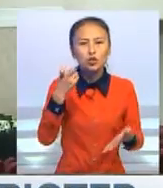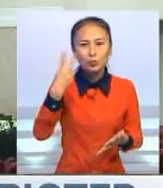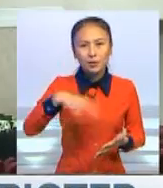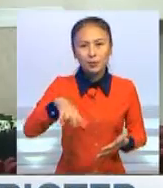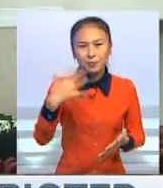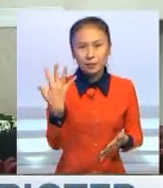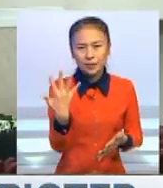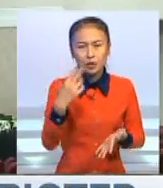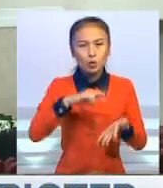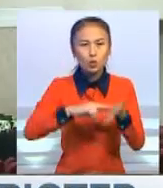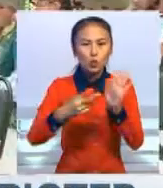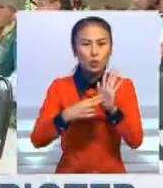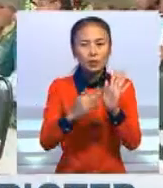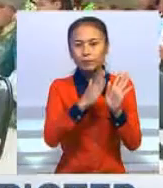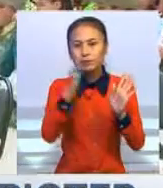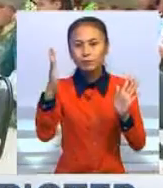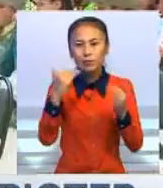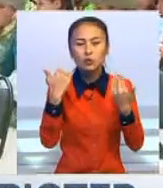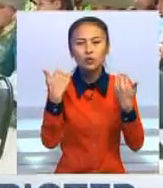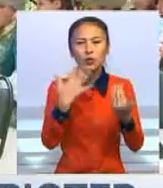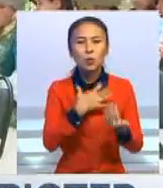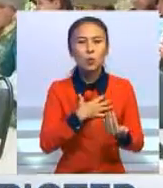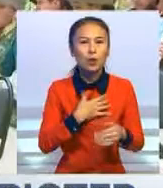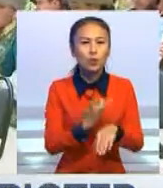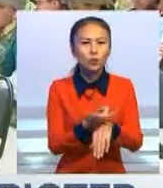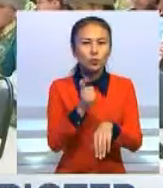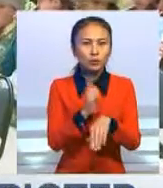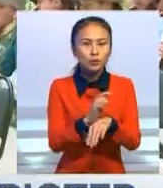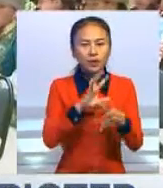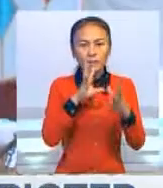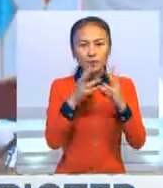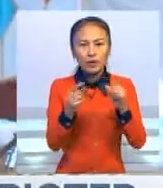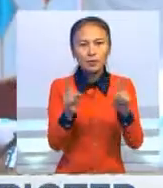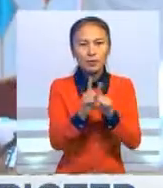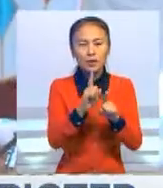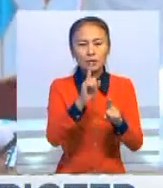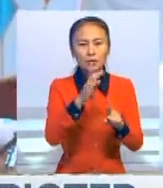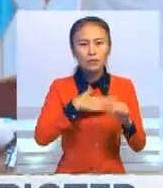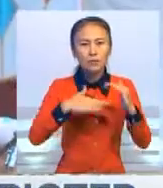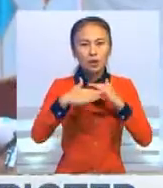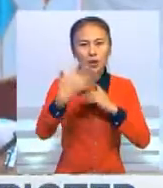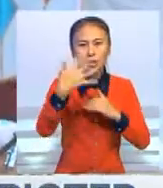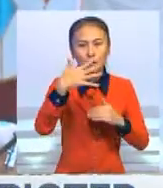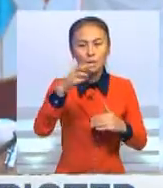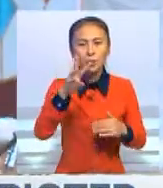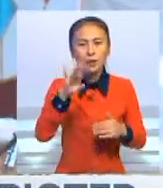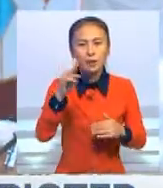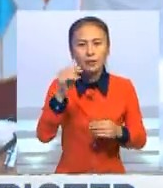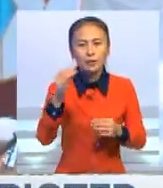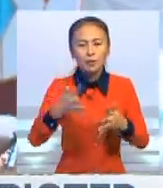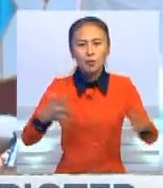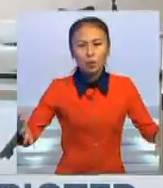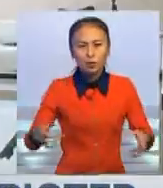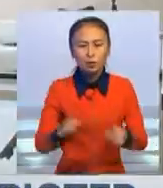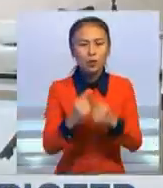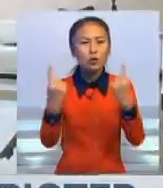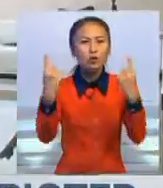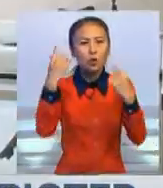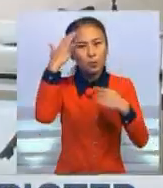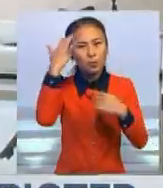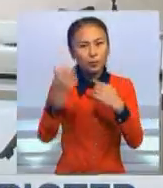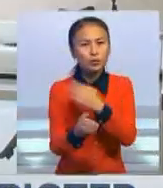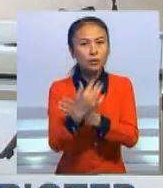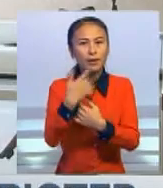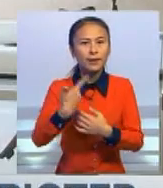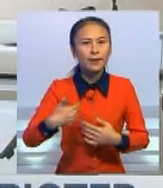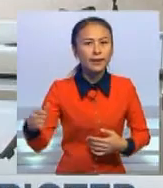125 жоба іске асырылып жатыр. Әлеуметтік маңызды нысандардың жалпы құны 50 миллиард теңгеден асады. Өңірдегі ірі мұнай-газ